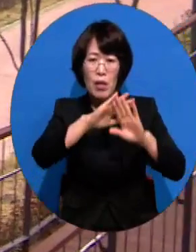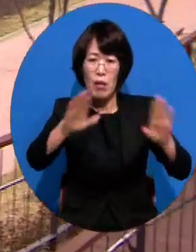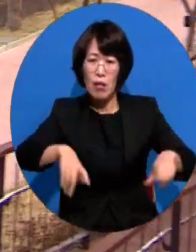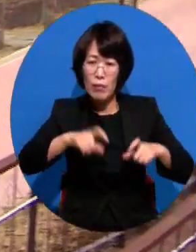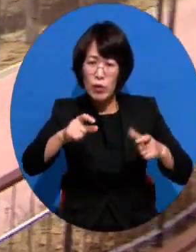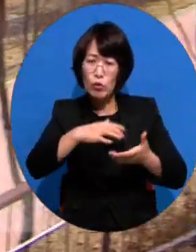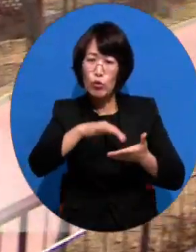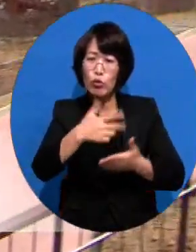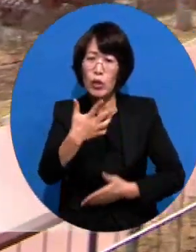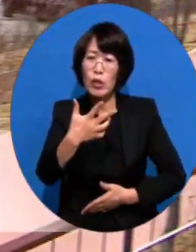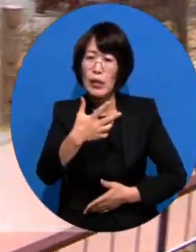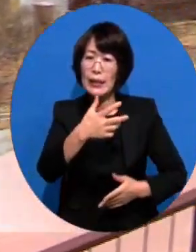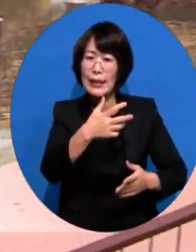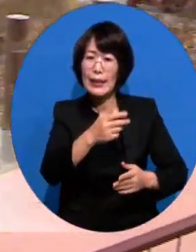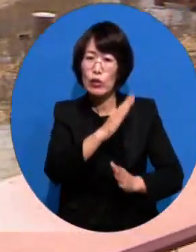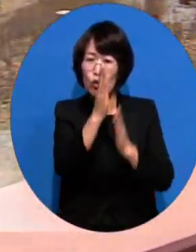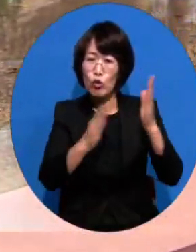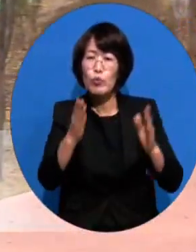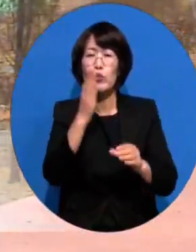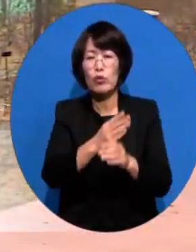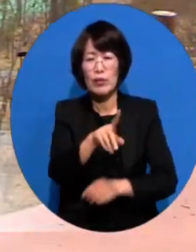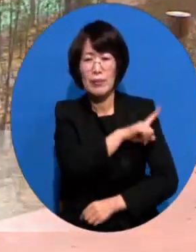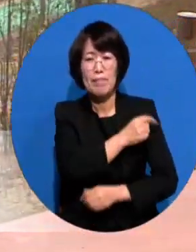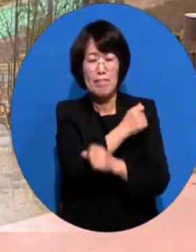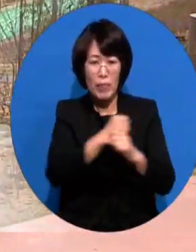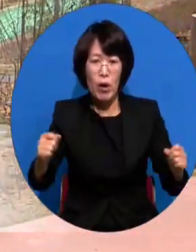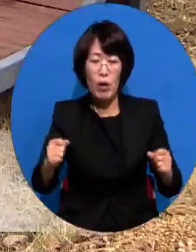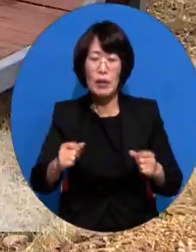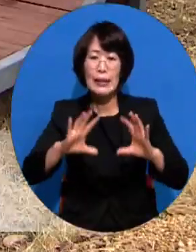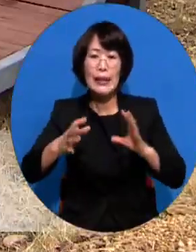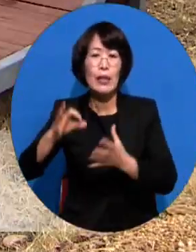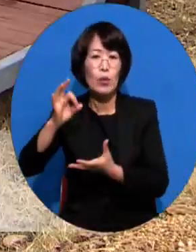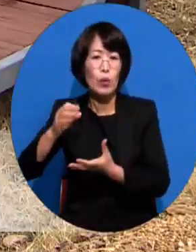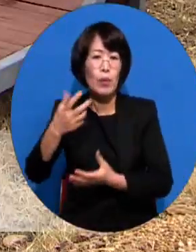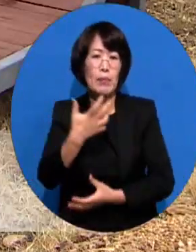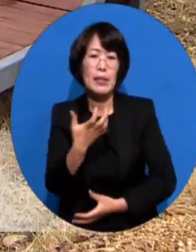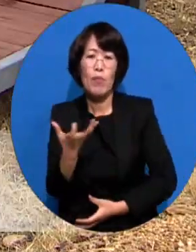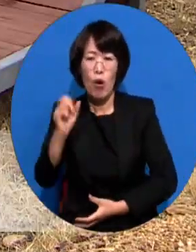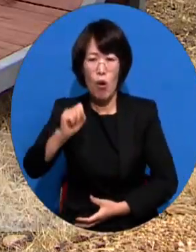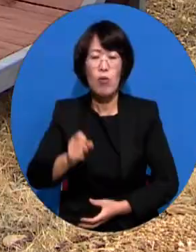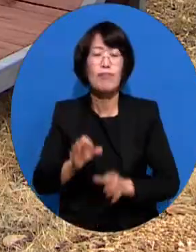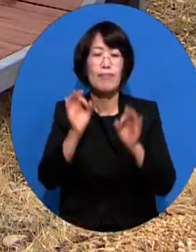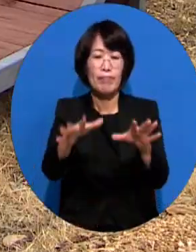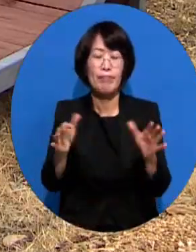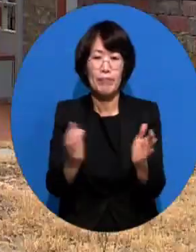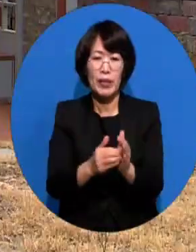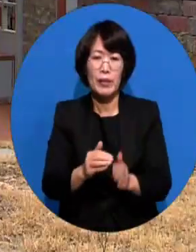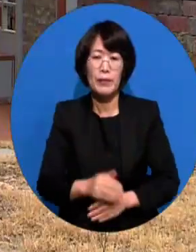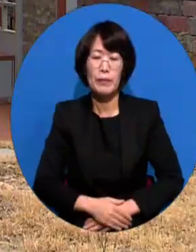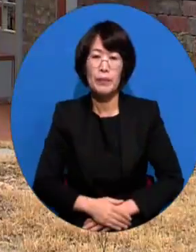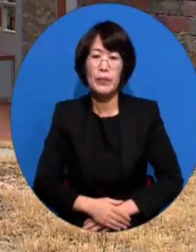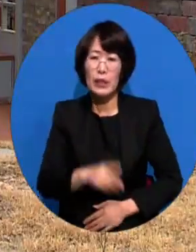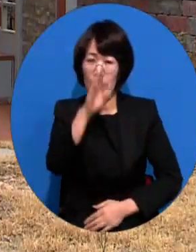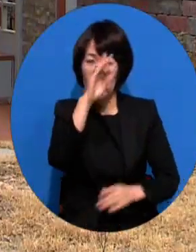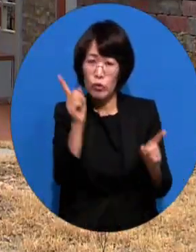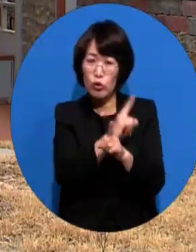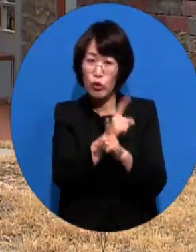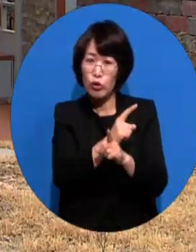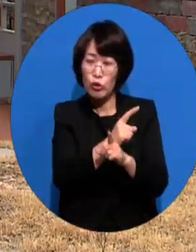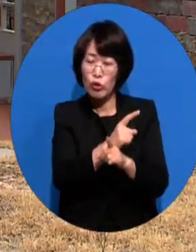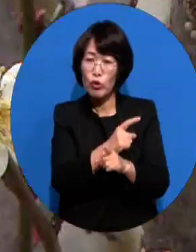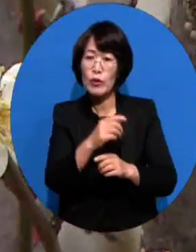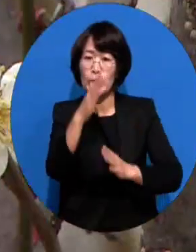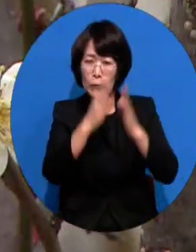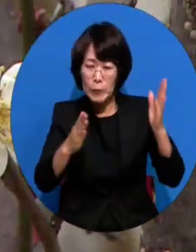내 8개 치유의 숲 가운데 가장 큰 규모로 국비 등 80억 원이 투자됐습니다. 치유의 숲은